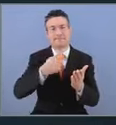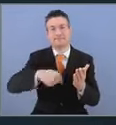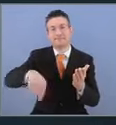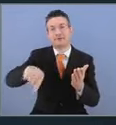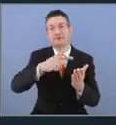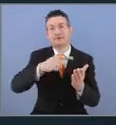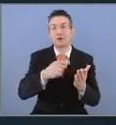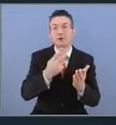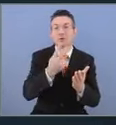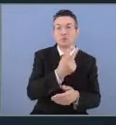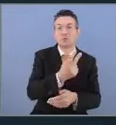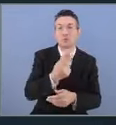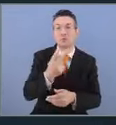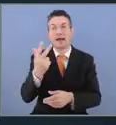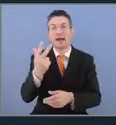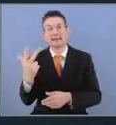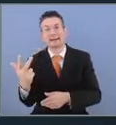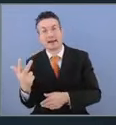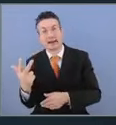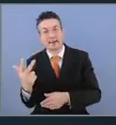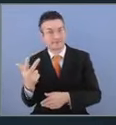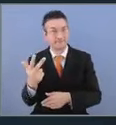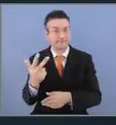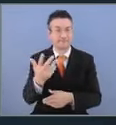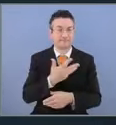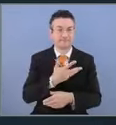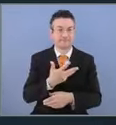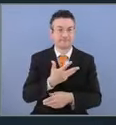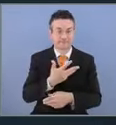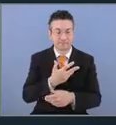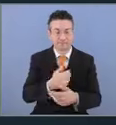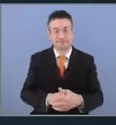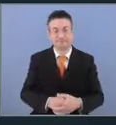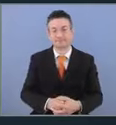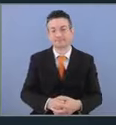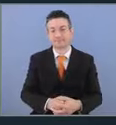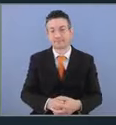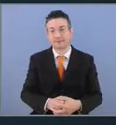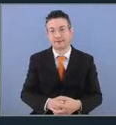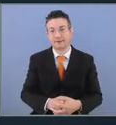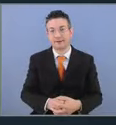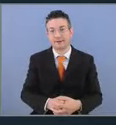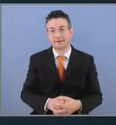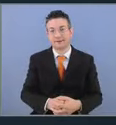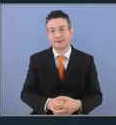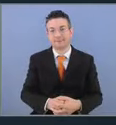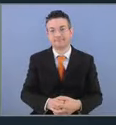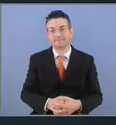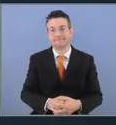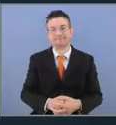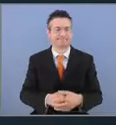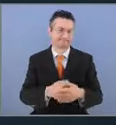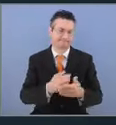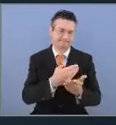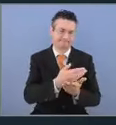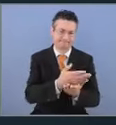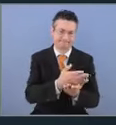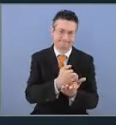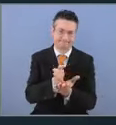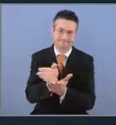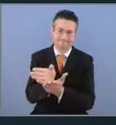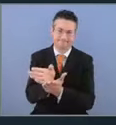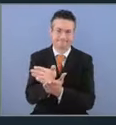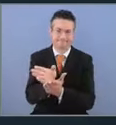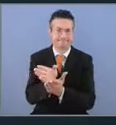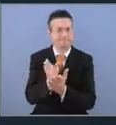mano. Ora, il tema è trasversale. Ci sono grandissime potenzialità per la robotica, per